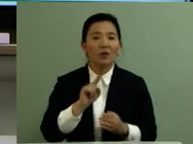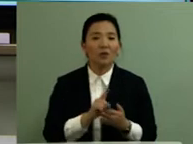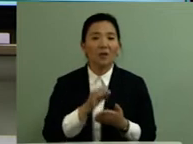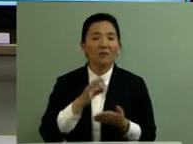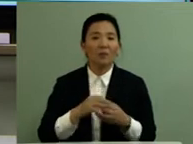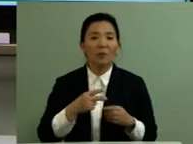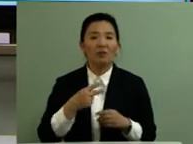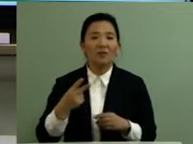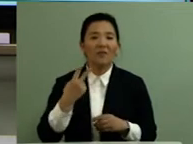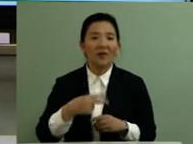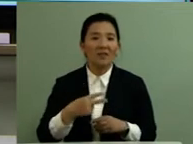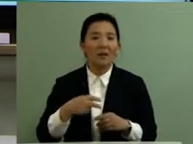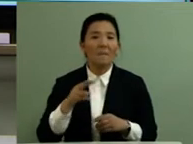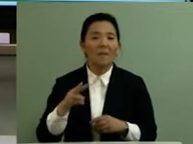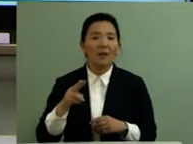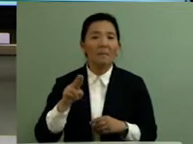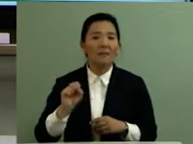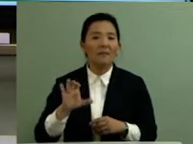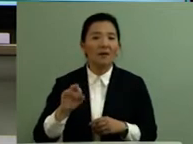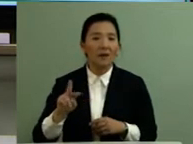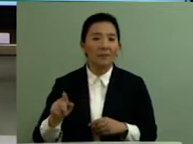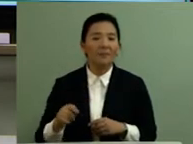ответ получиться 20 мегапаскаль.